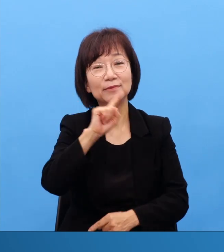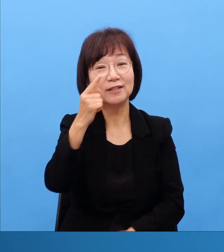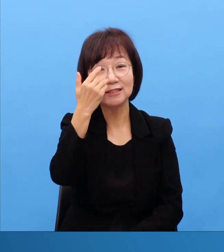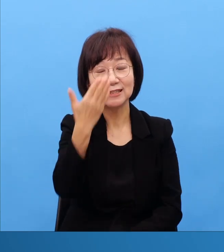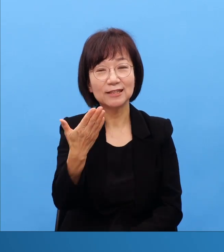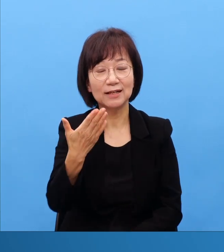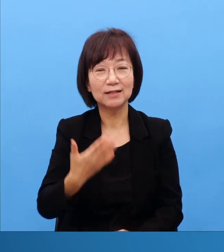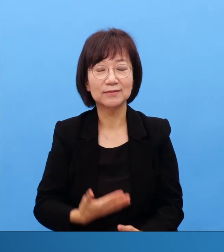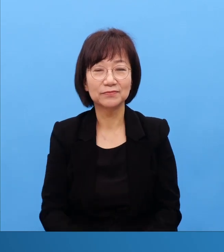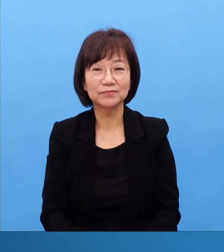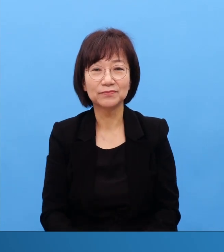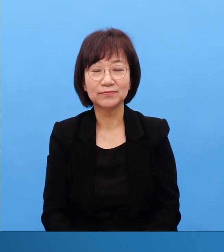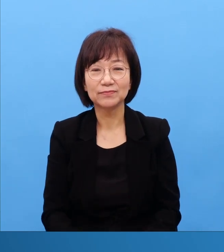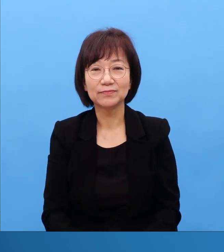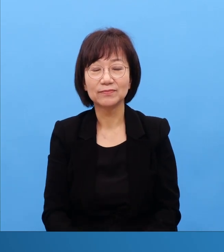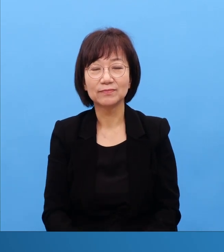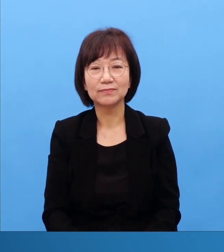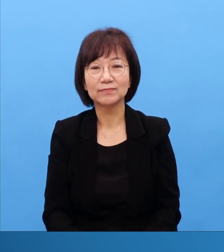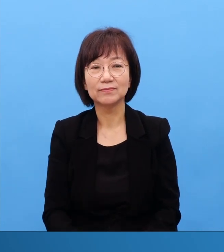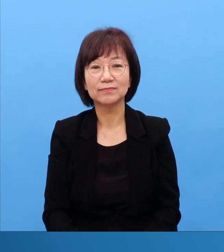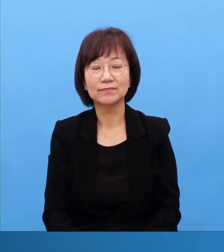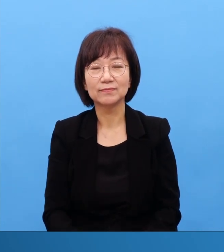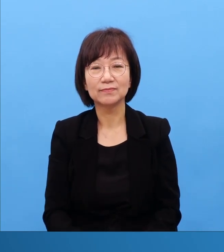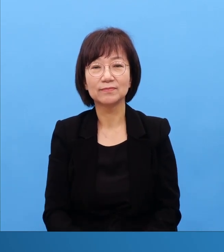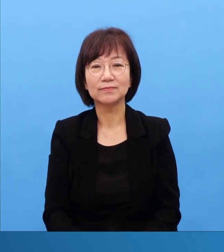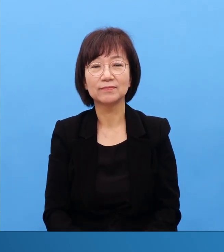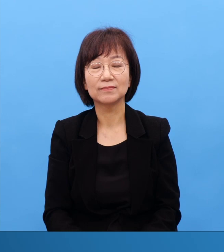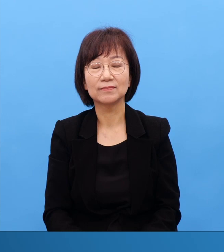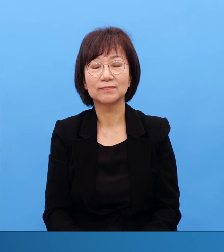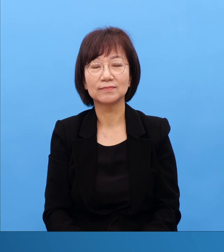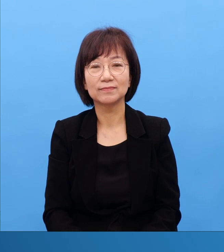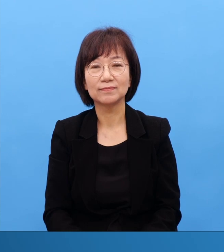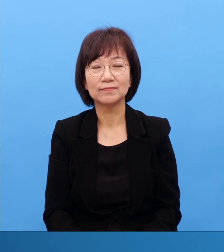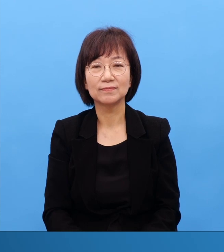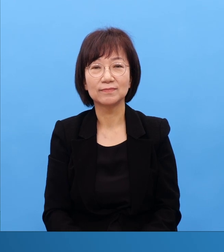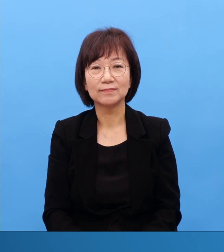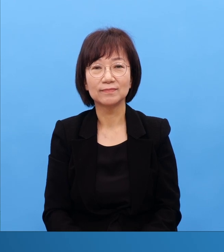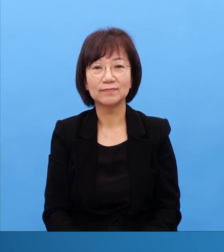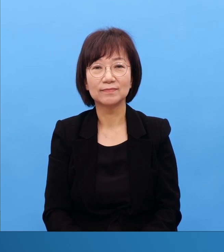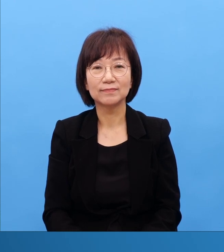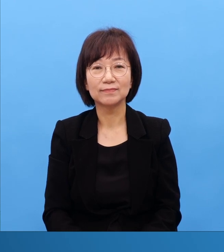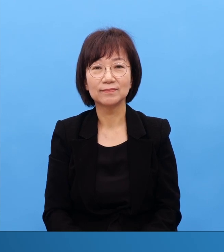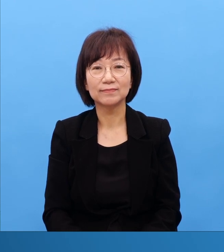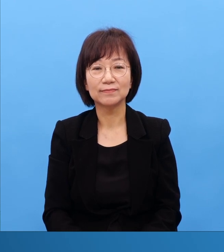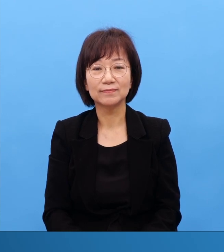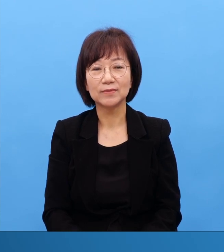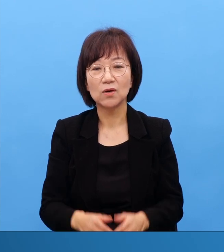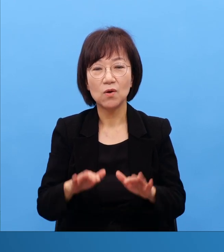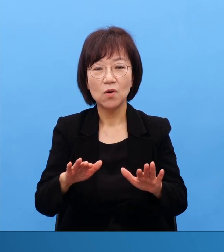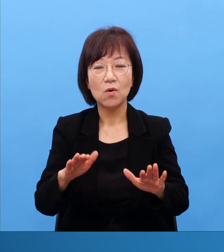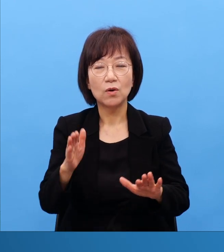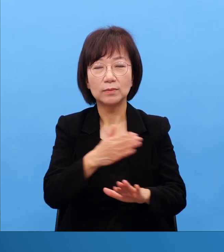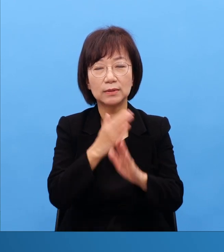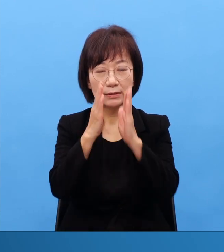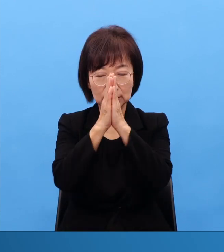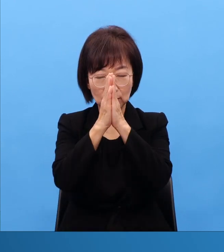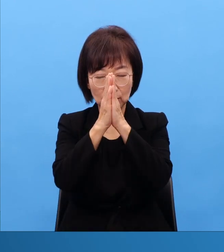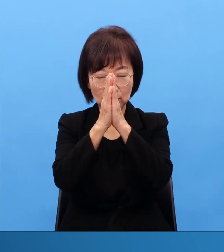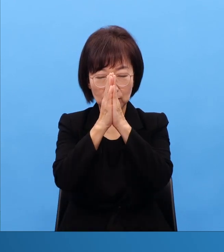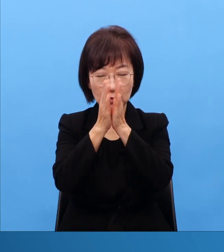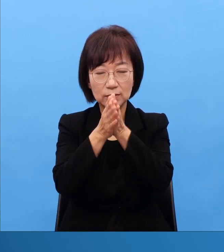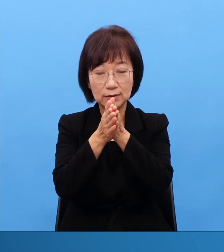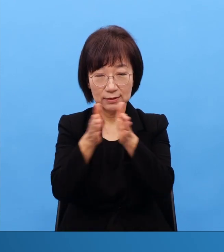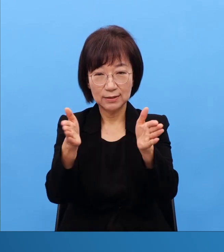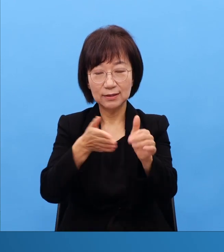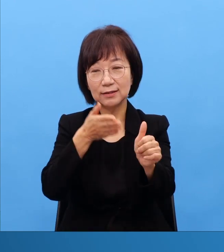evil intent, they come together in groups and protest and riot. How can we overcome that? 이 기도 시작하세요. Begin this prayer.